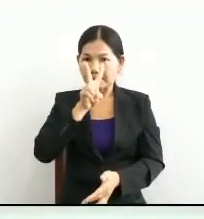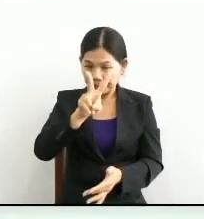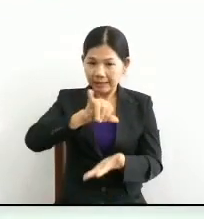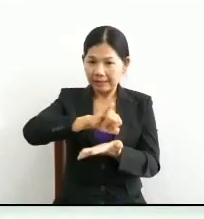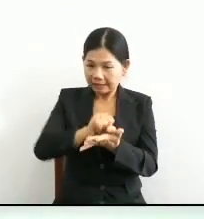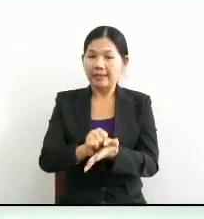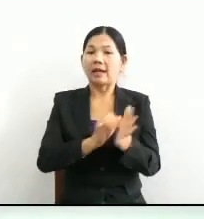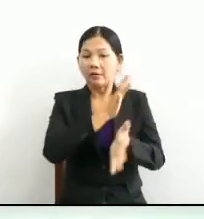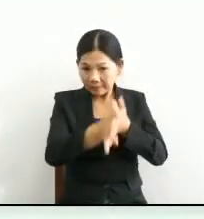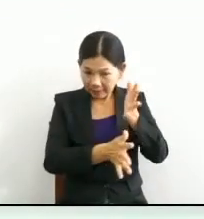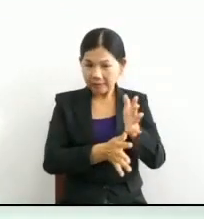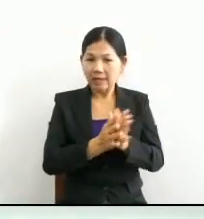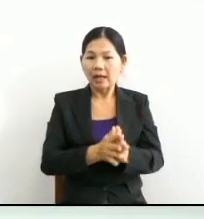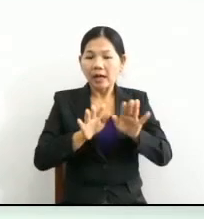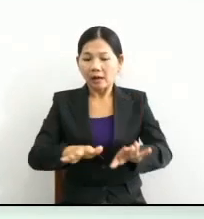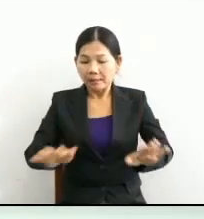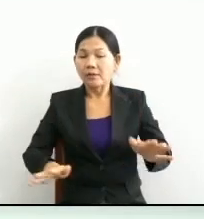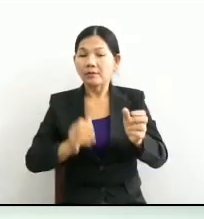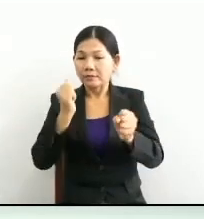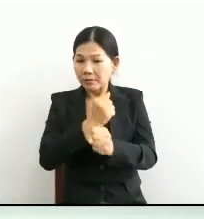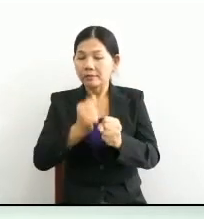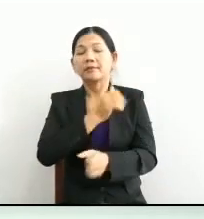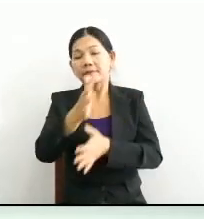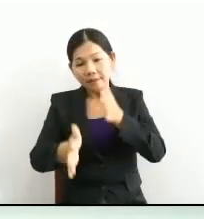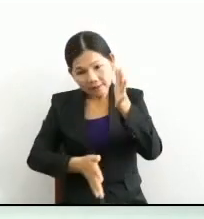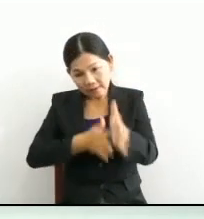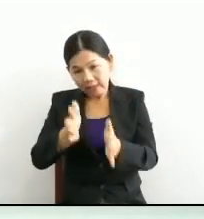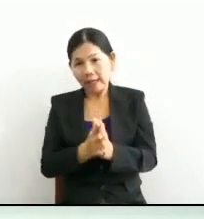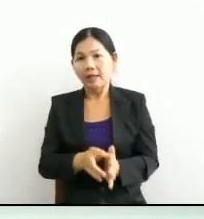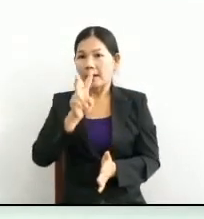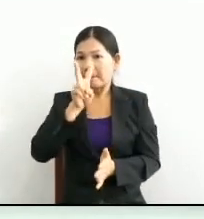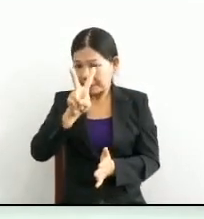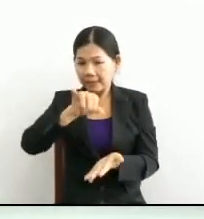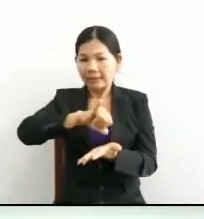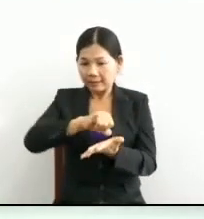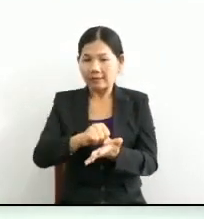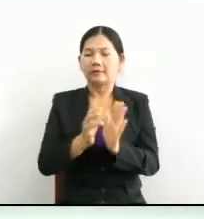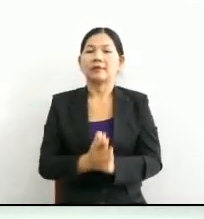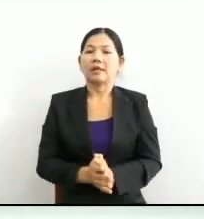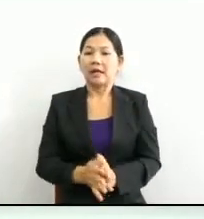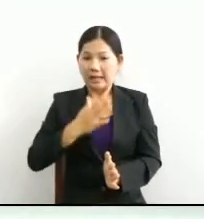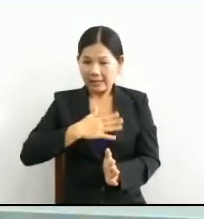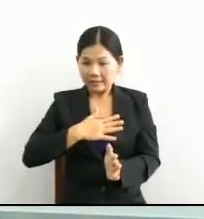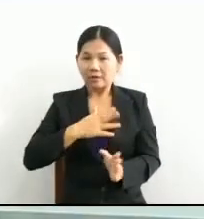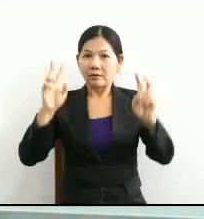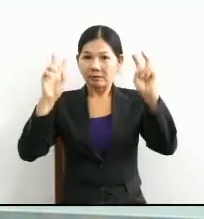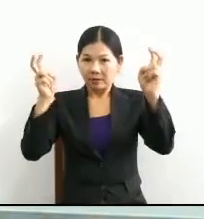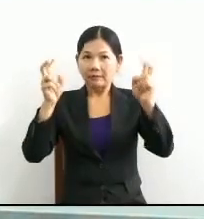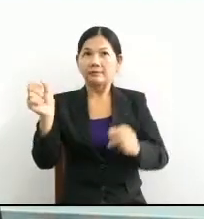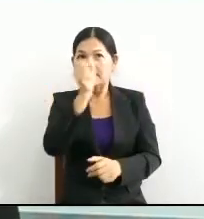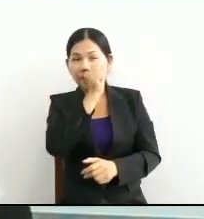tì. Nói con ăn. Ăn bê nè tì. Tại lời nè cổ nôm con ăn chùm nón chương tích sân. Chùm